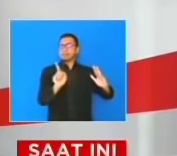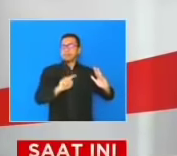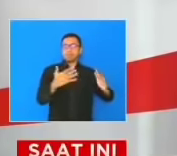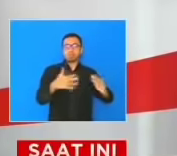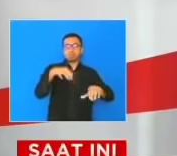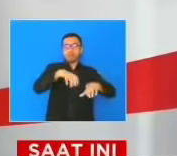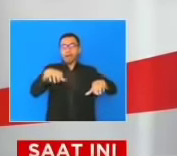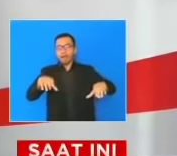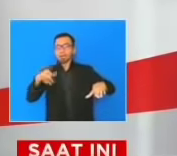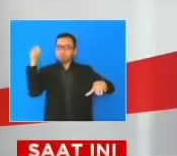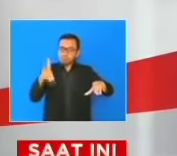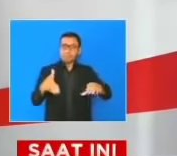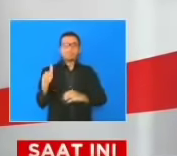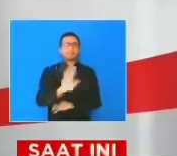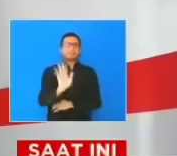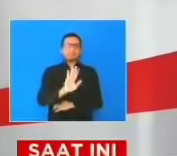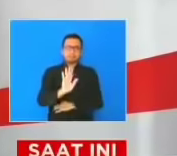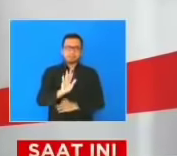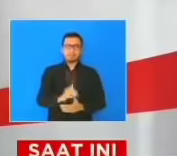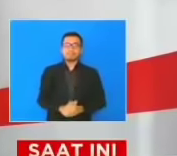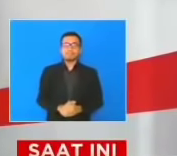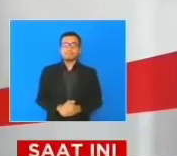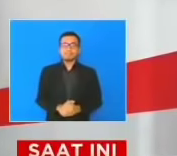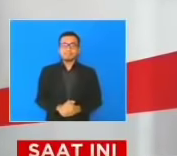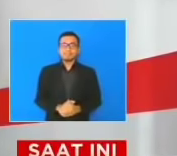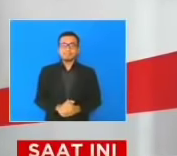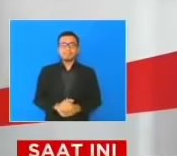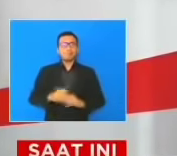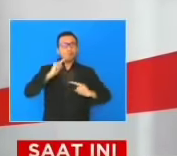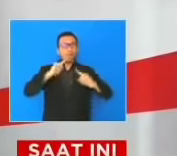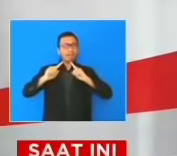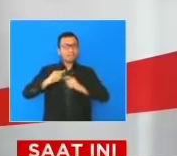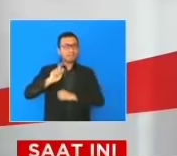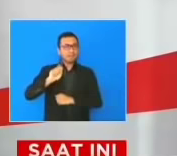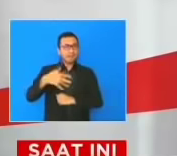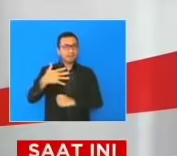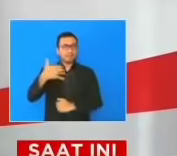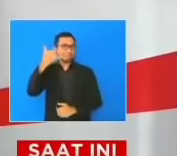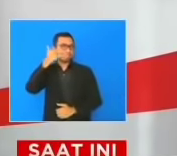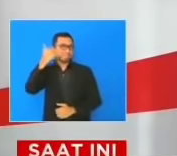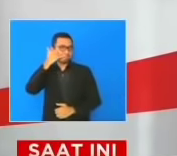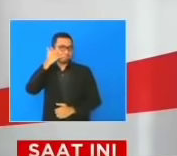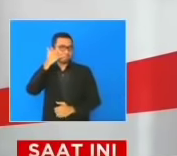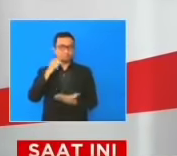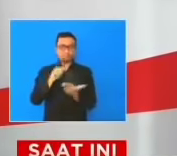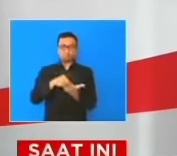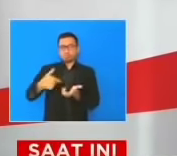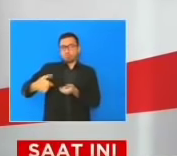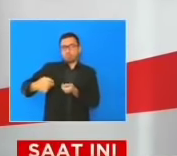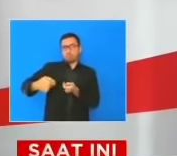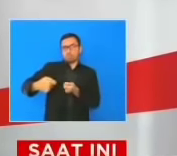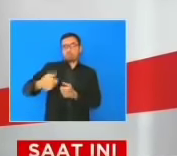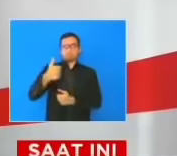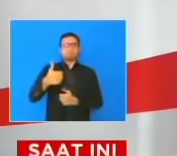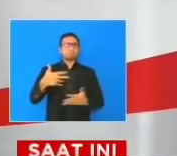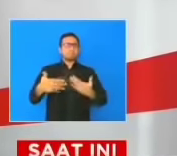lain. Cukuplah berkomunikasi dengan alat komunikasi yang kita miliki selama